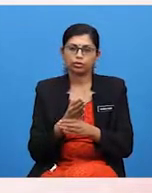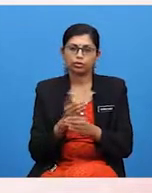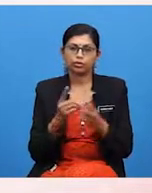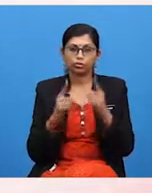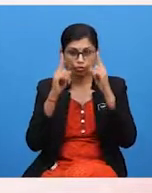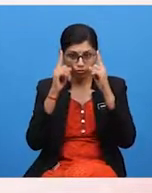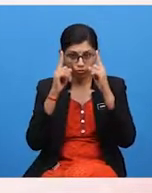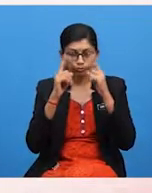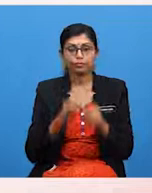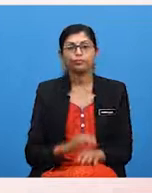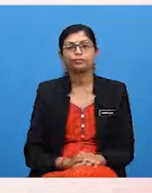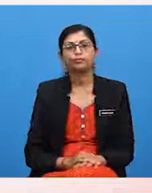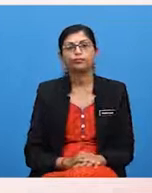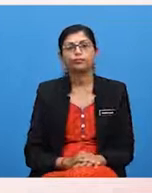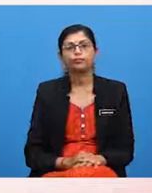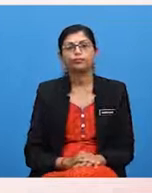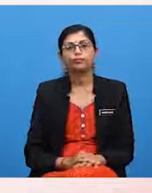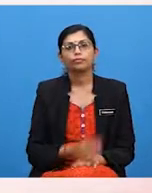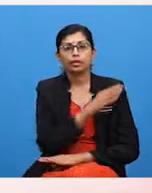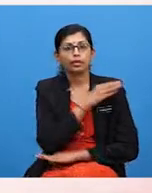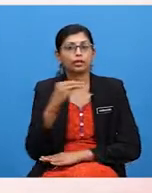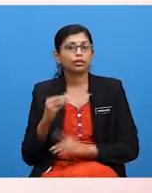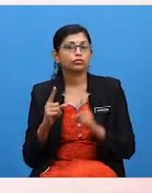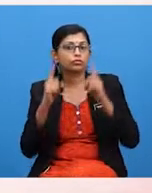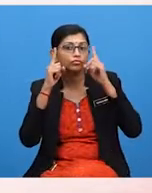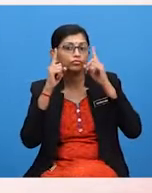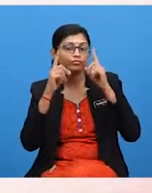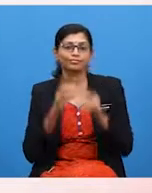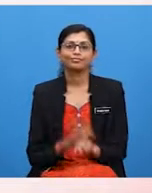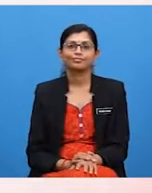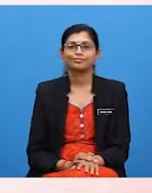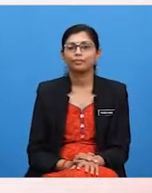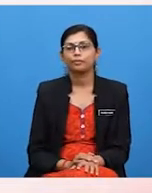vaskular sekunder dan parenkima sekunder.